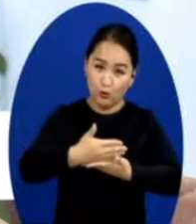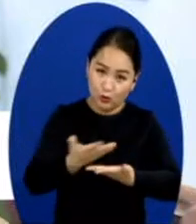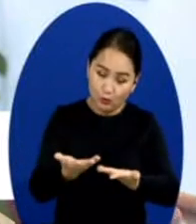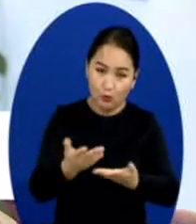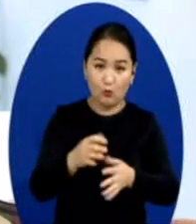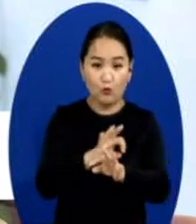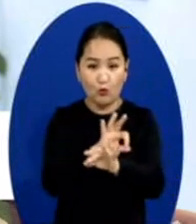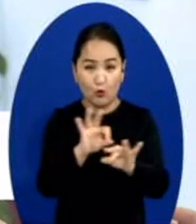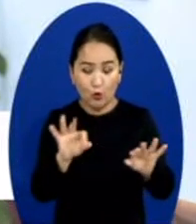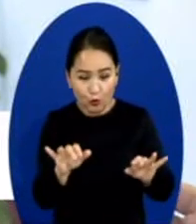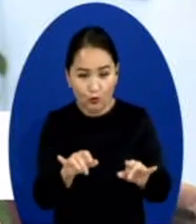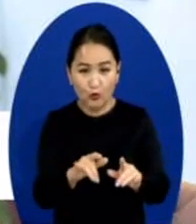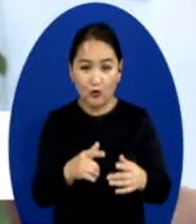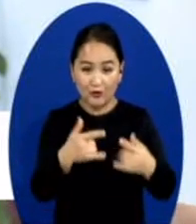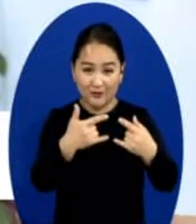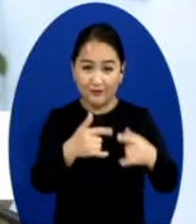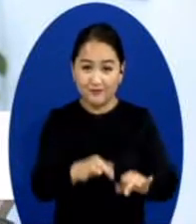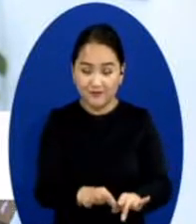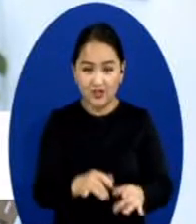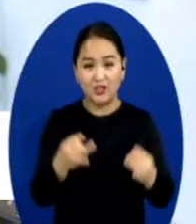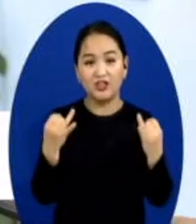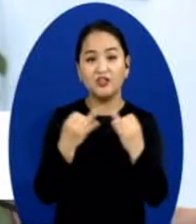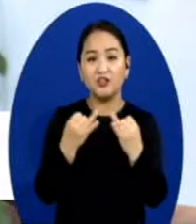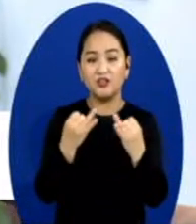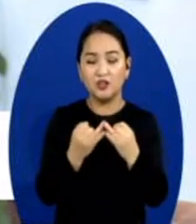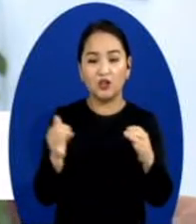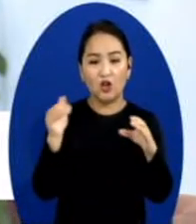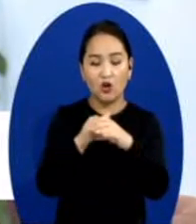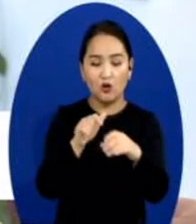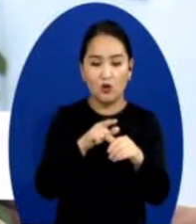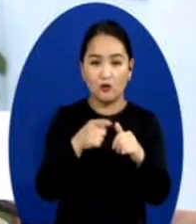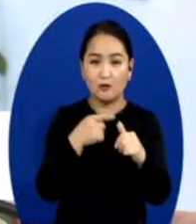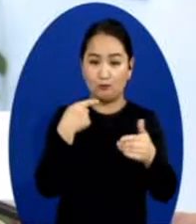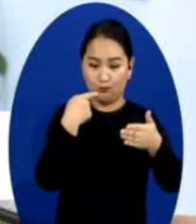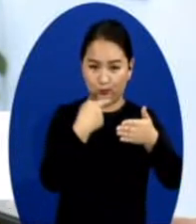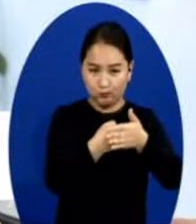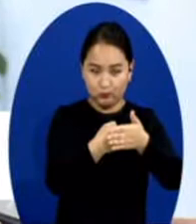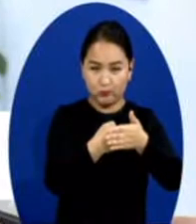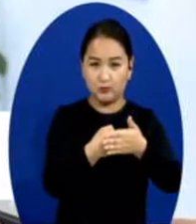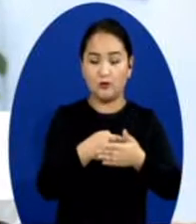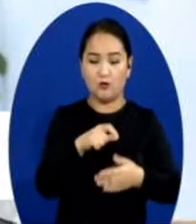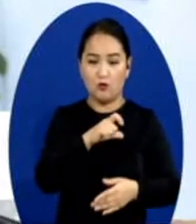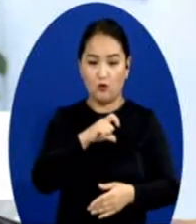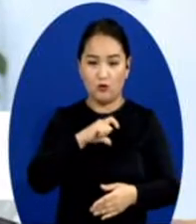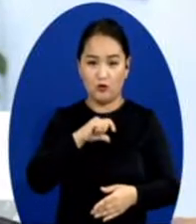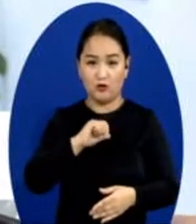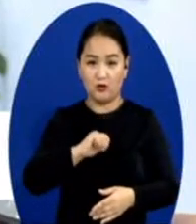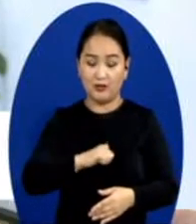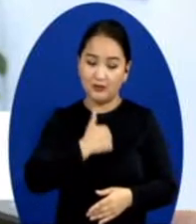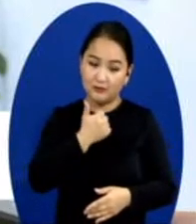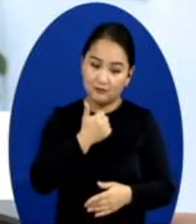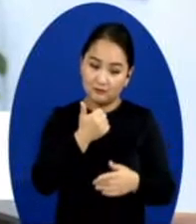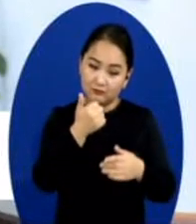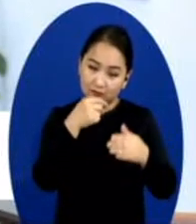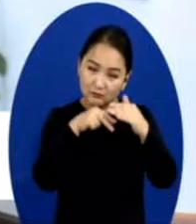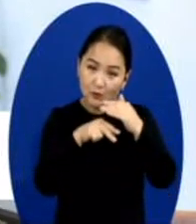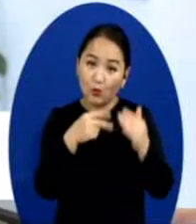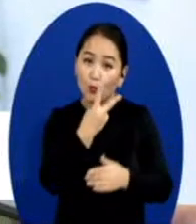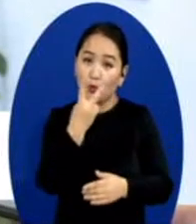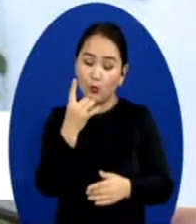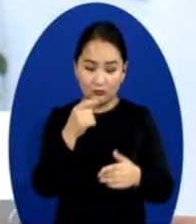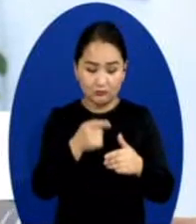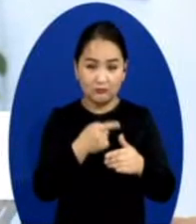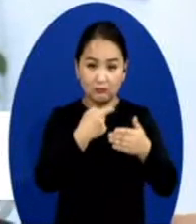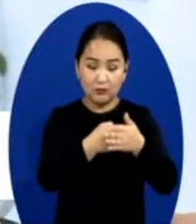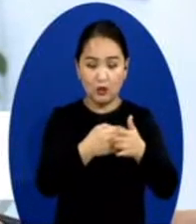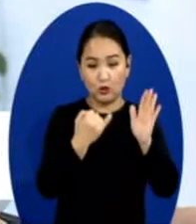тэгээд одоо суурин компьютер, интернет ч байдаг юм ингээд ороход бүртгэлээ хийгээд одоо өөрийнхөө идэвхээ үнэлүүлээд заа